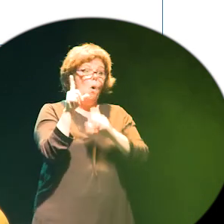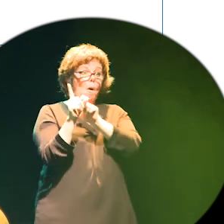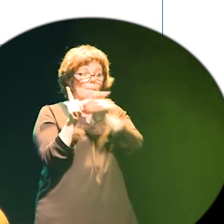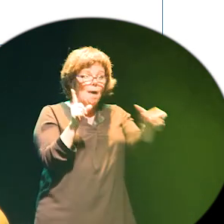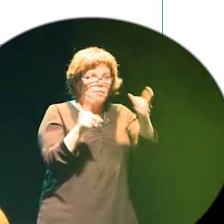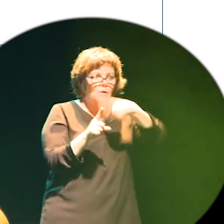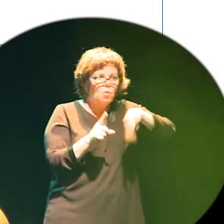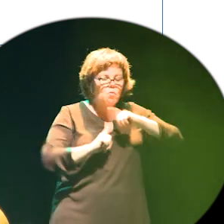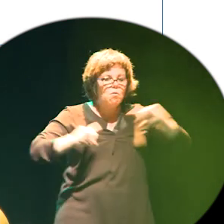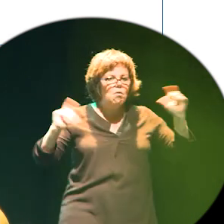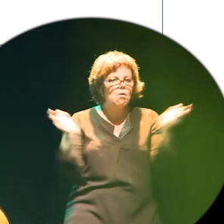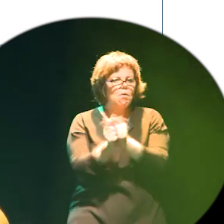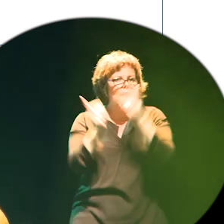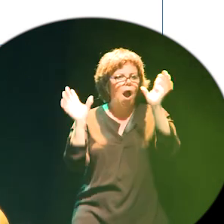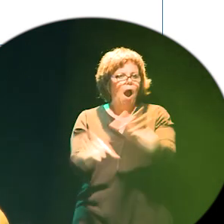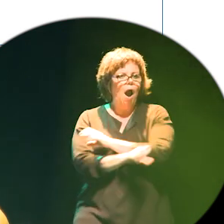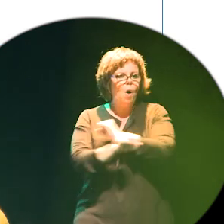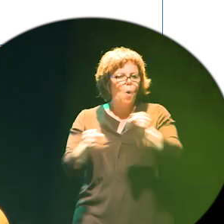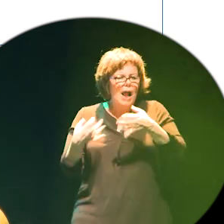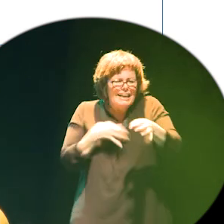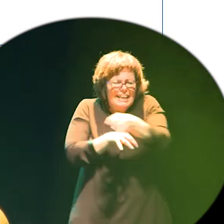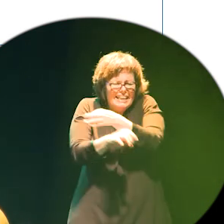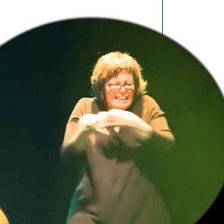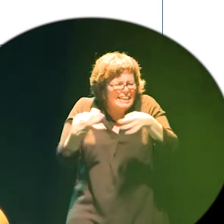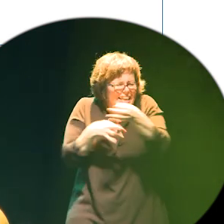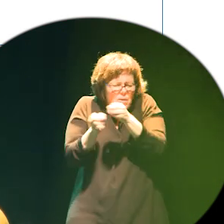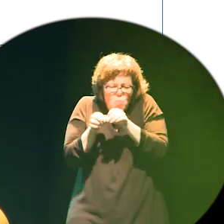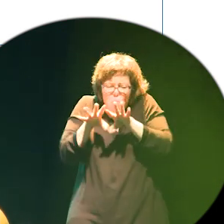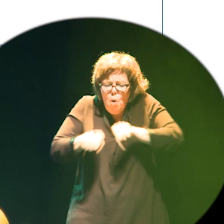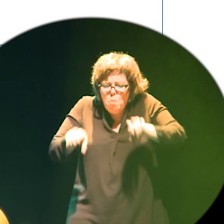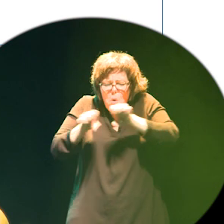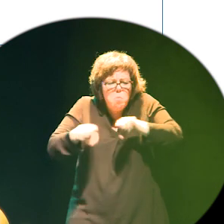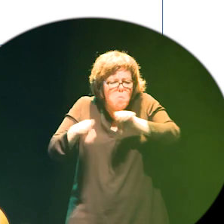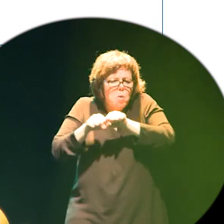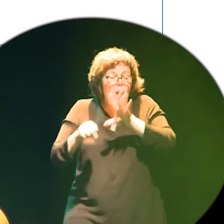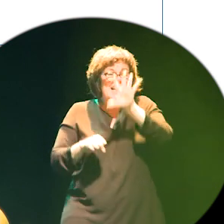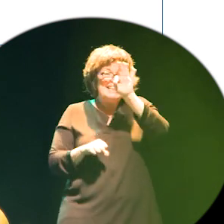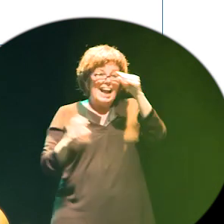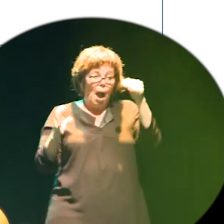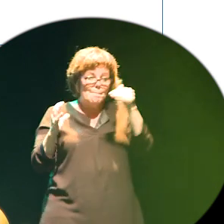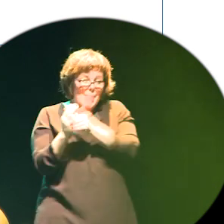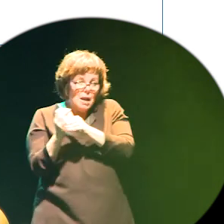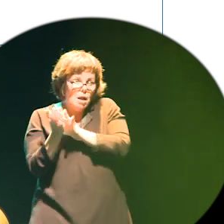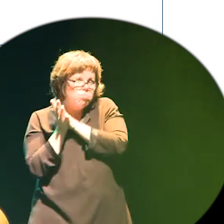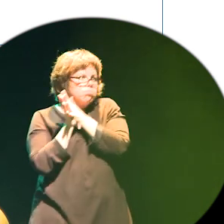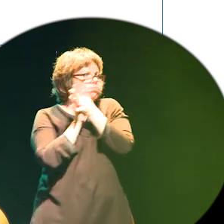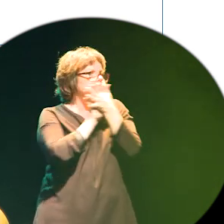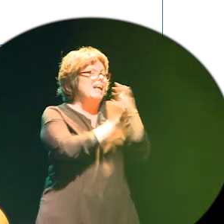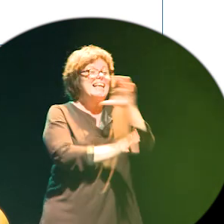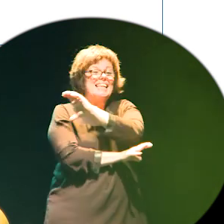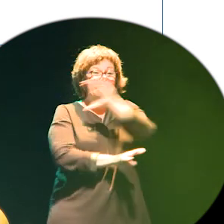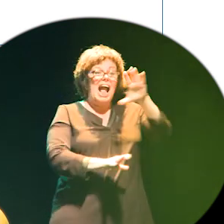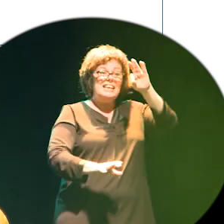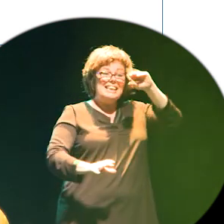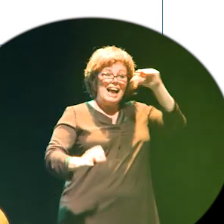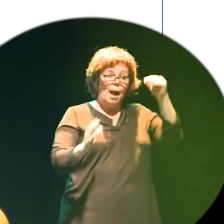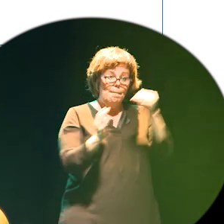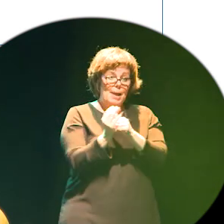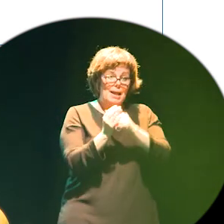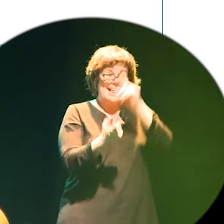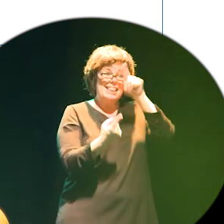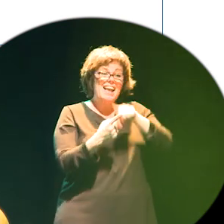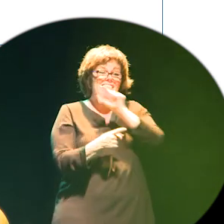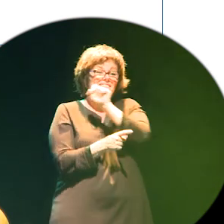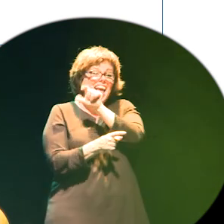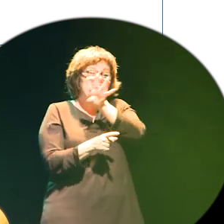un pic d'abondance des plus petites cellules du phytoplancton qui est passé de 50 000 à plus de 150 000 cellules en l'espace de 24 heures.